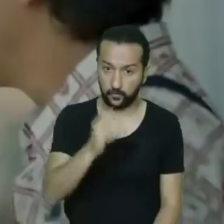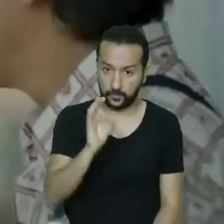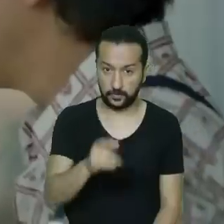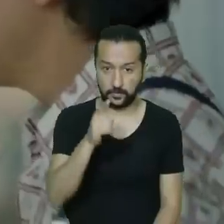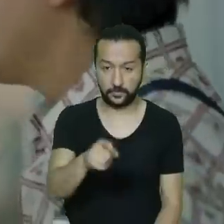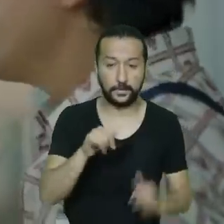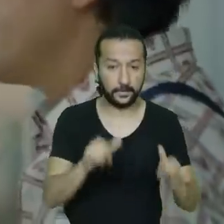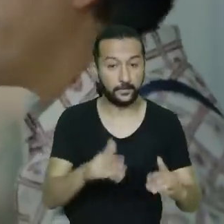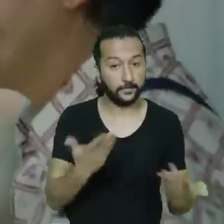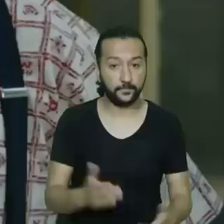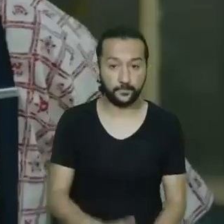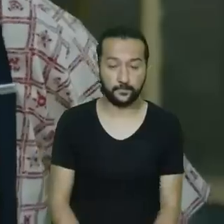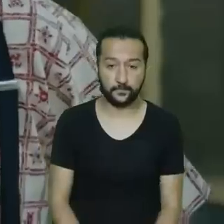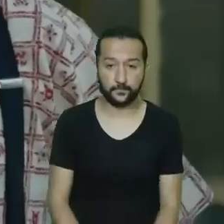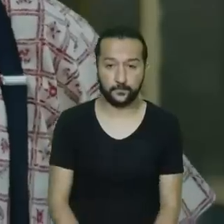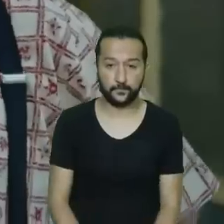yani. Aynen.